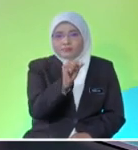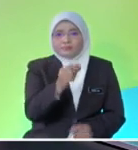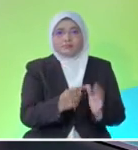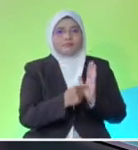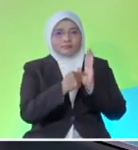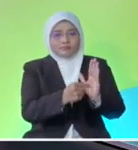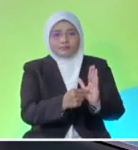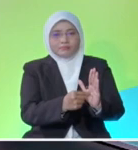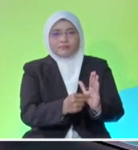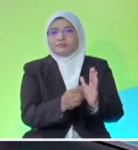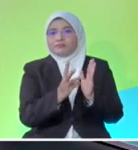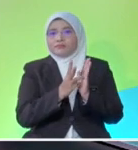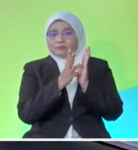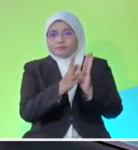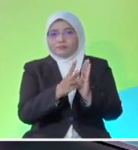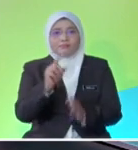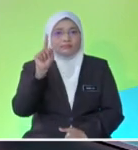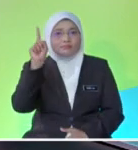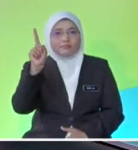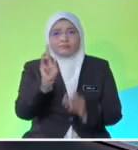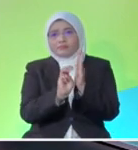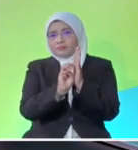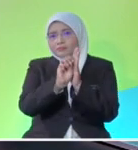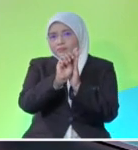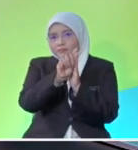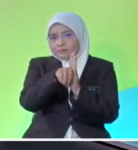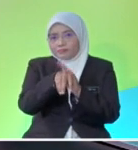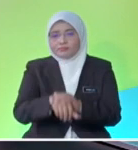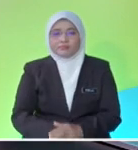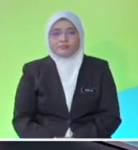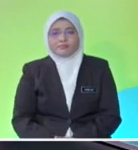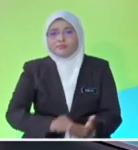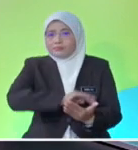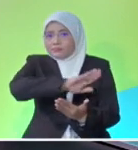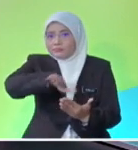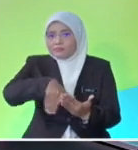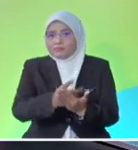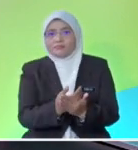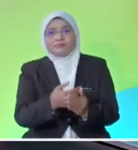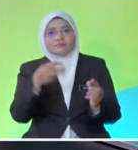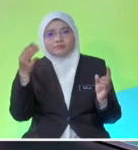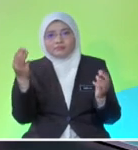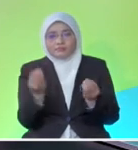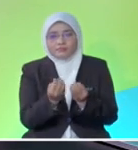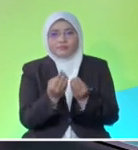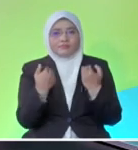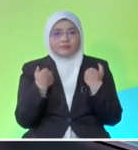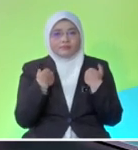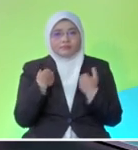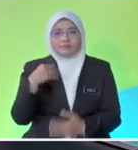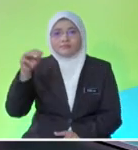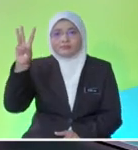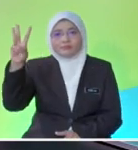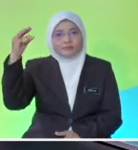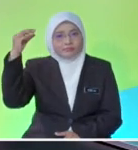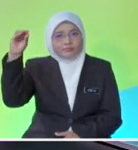1 minit, 1 minit, 1 minit. Dan total ke semua sekali minit-minit ni ada 60. Baik cikgu, jom kita tengok apa aktiviti